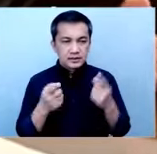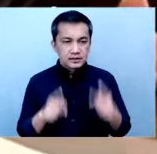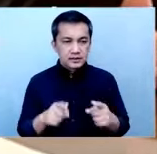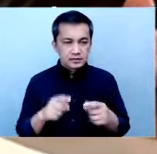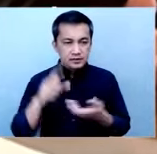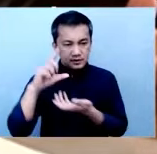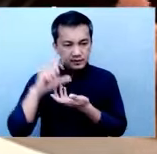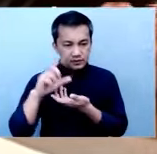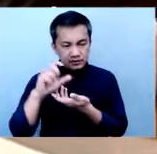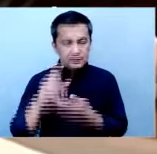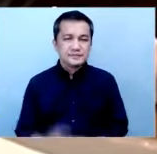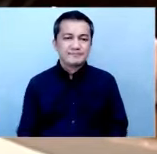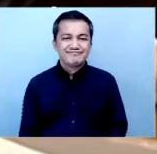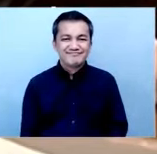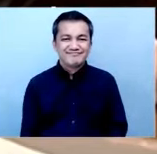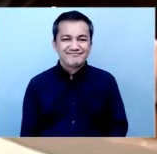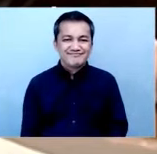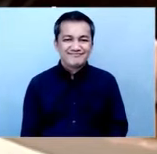picture taking.